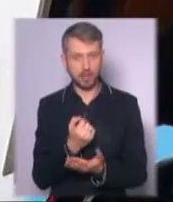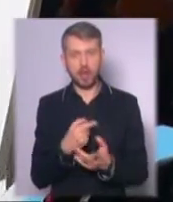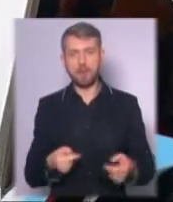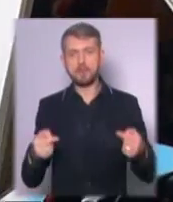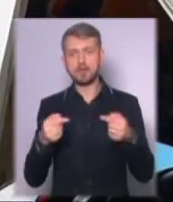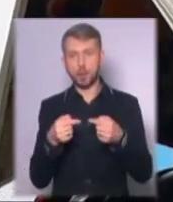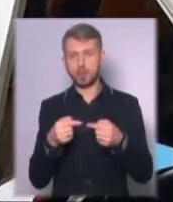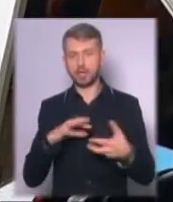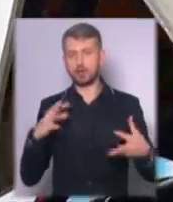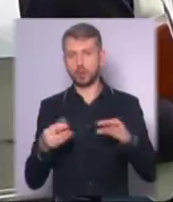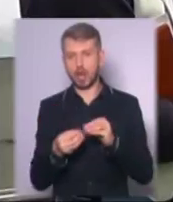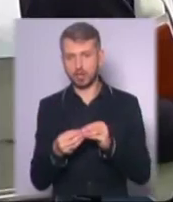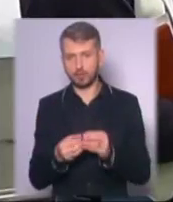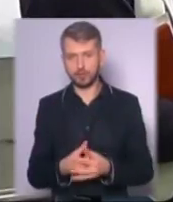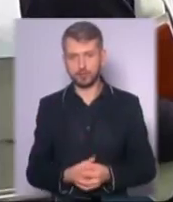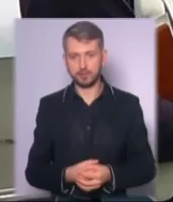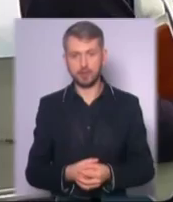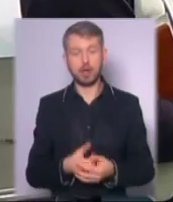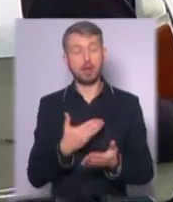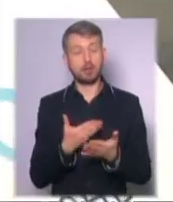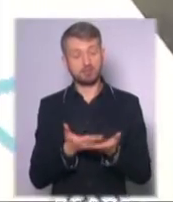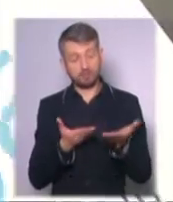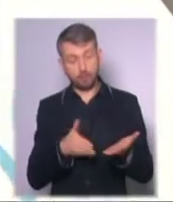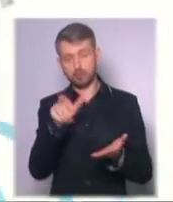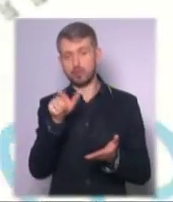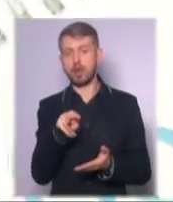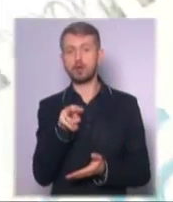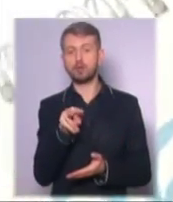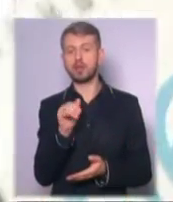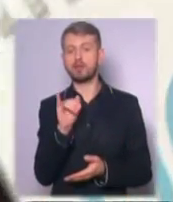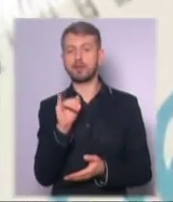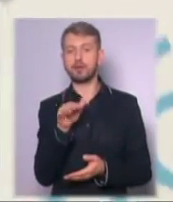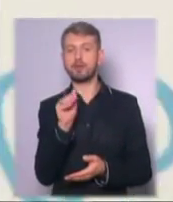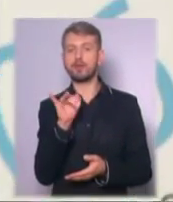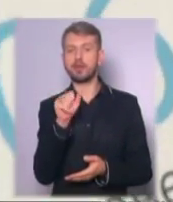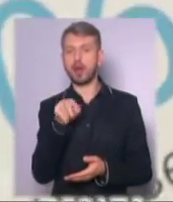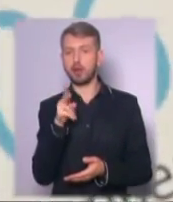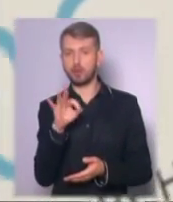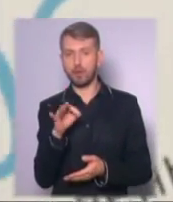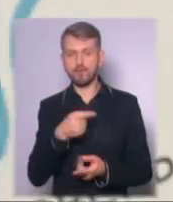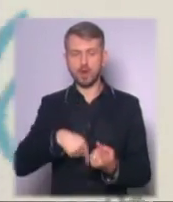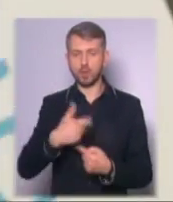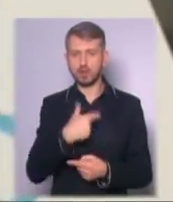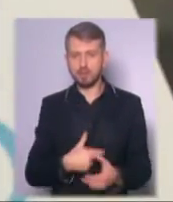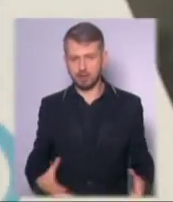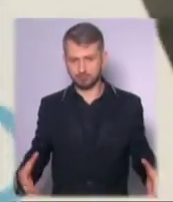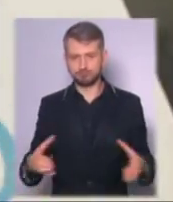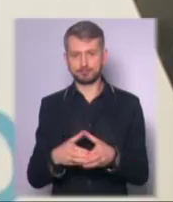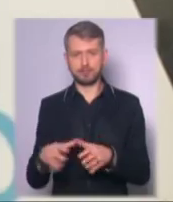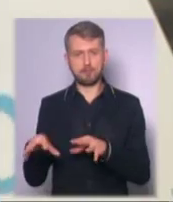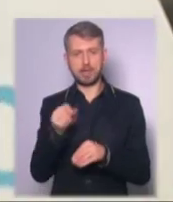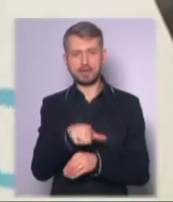определенных результатов. Вот Людмила Фиалка, которая вокруг себя сплотила переселенцев